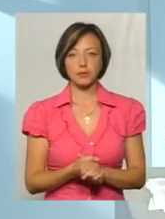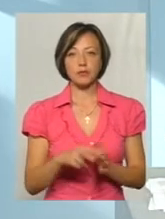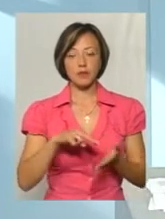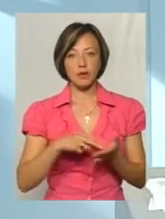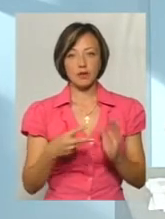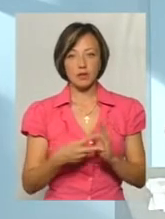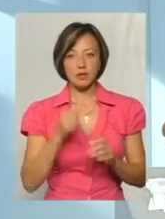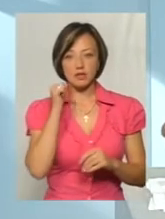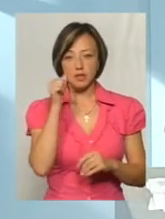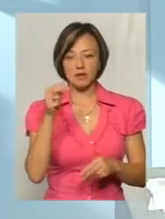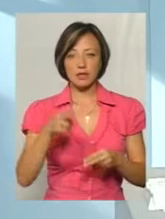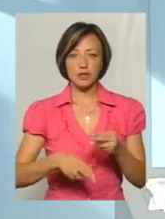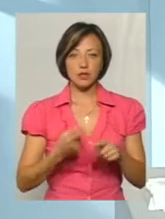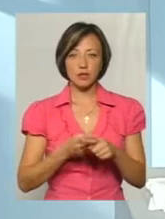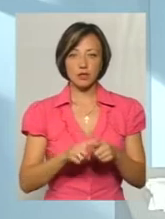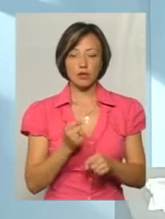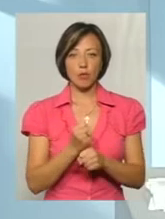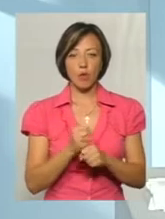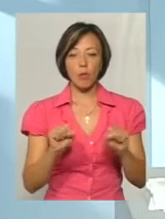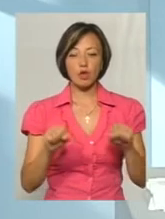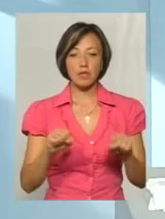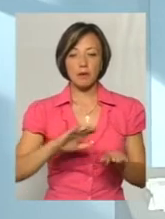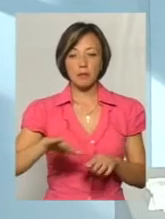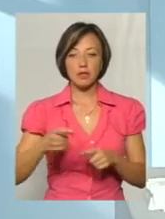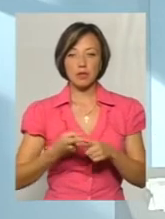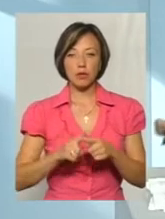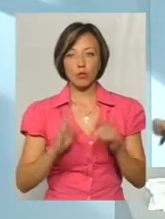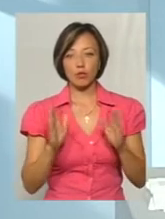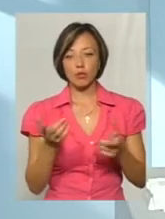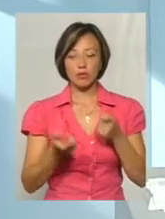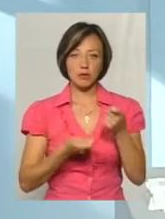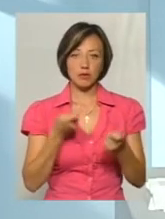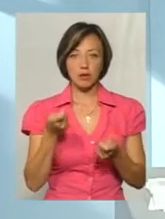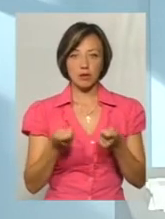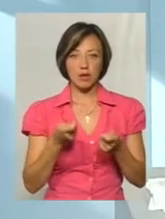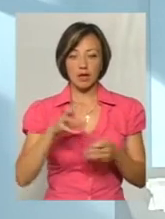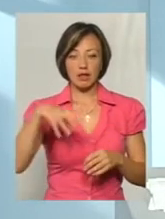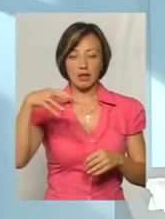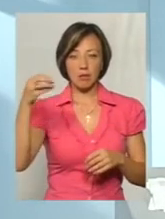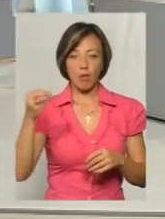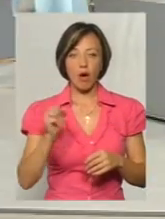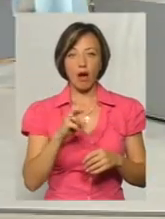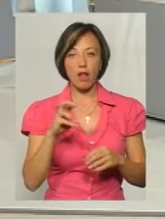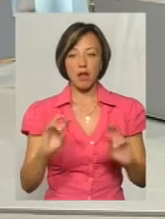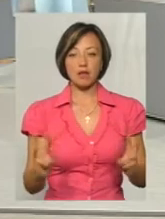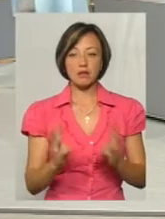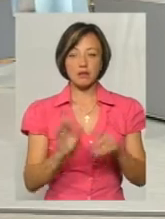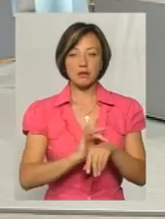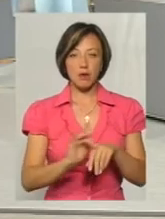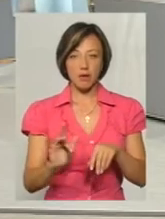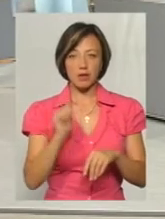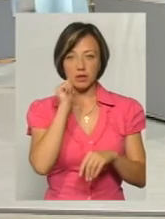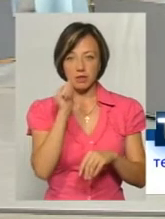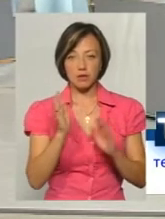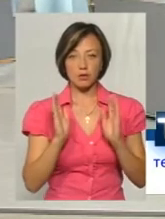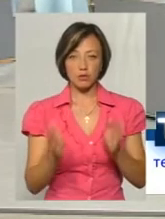ми завтра закінчимо ці роботи. Ще, можливо, після того буде якісь там незначні клуби диму, але спалювання на завтра